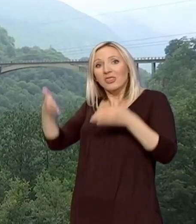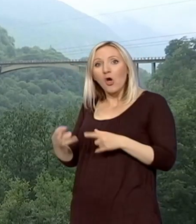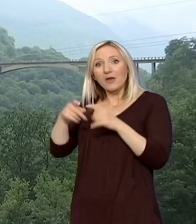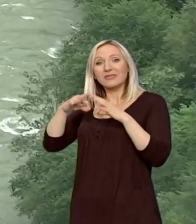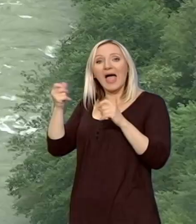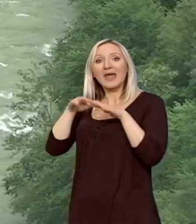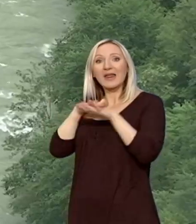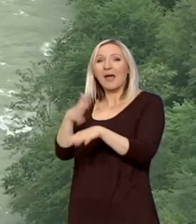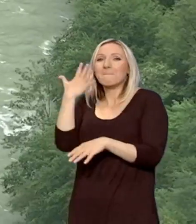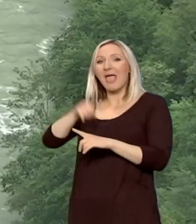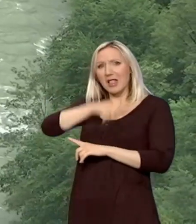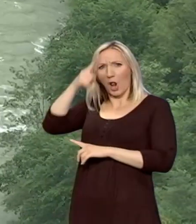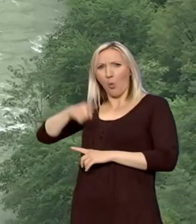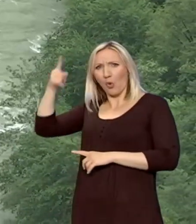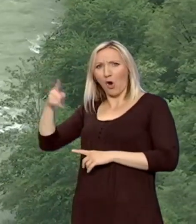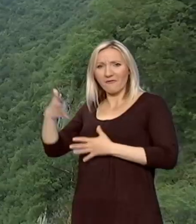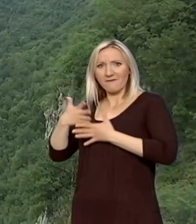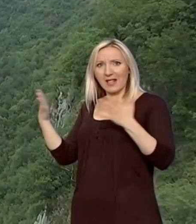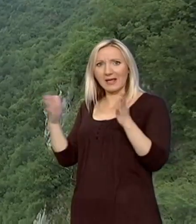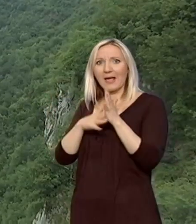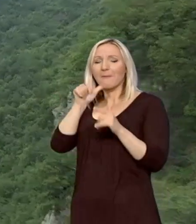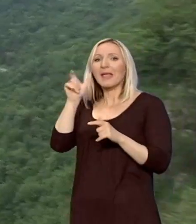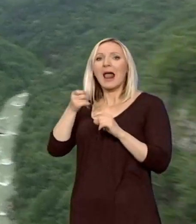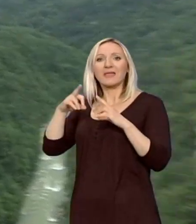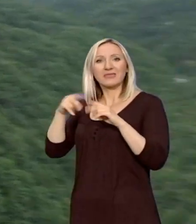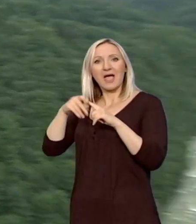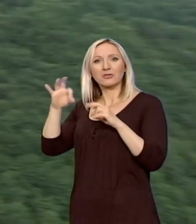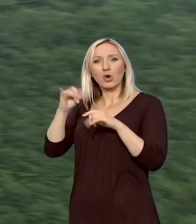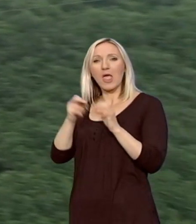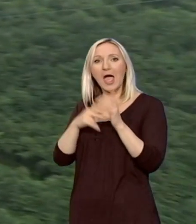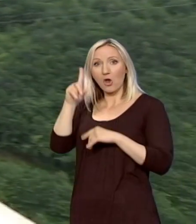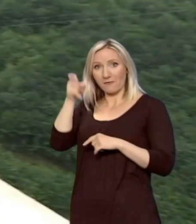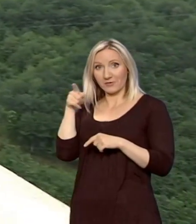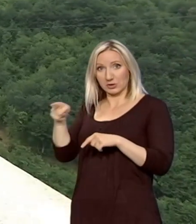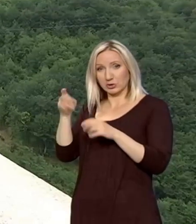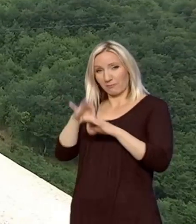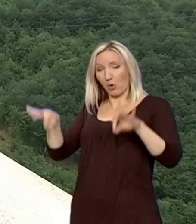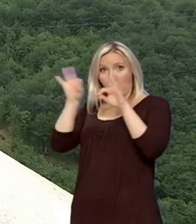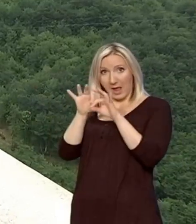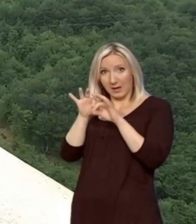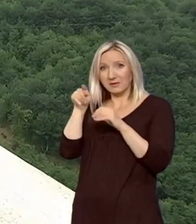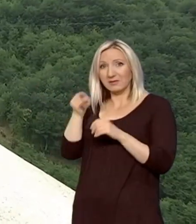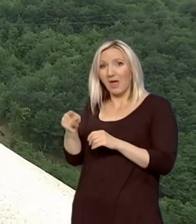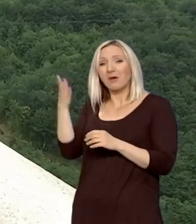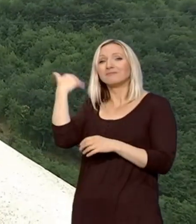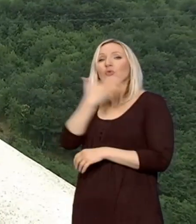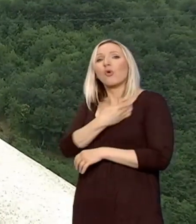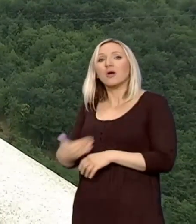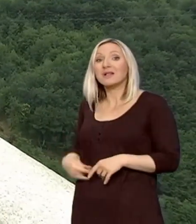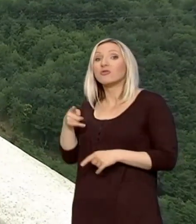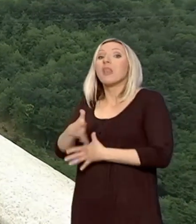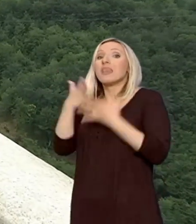grandioznih lukova. Projektovao ga je Mija Trojanović, a njegova izgradnja bila je jedan od najvećih graditeljskih poduhvata u Kraljevini